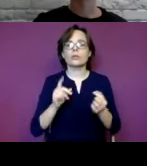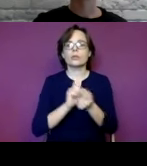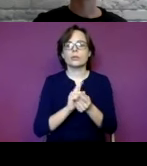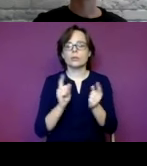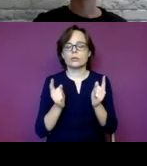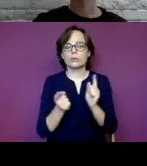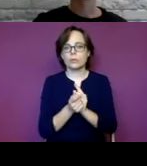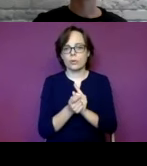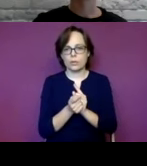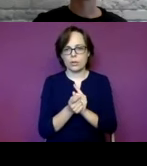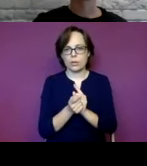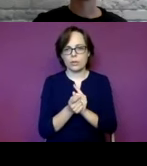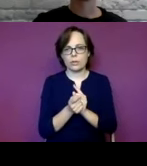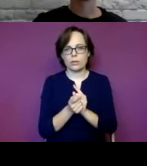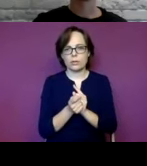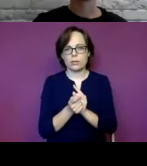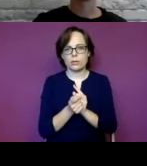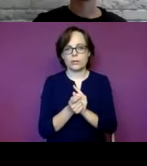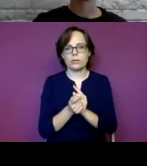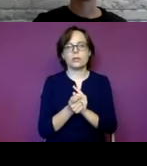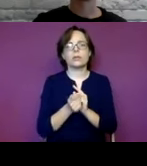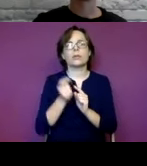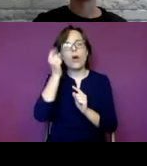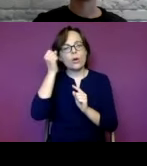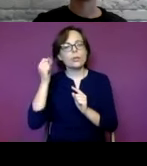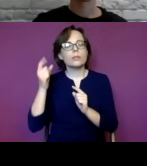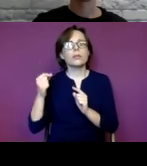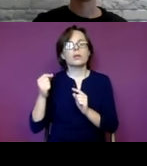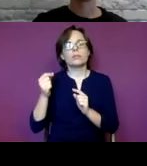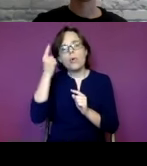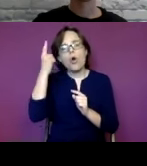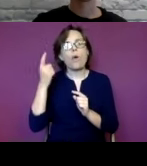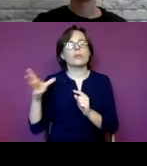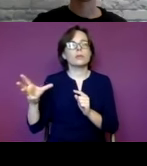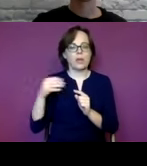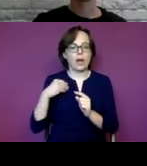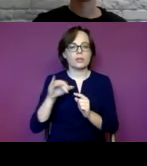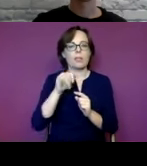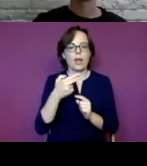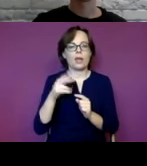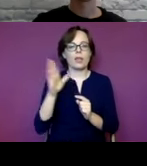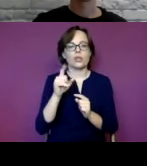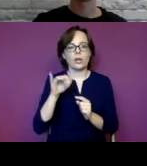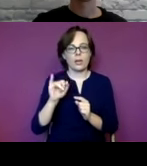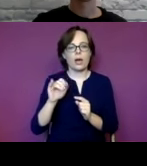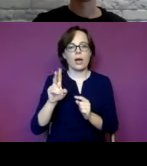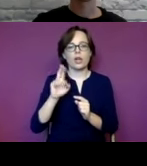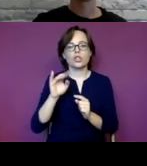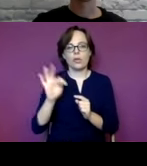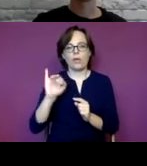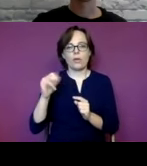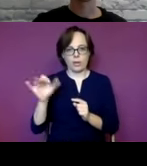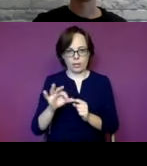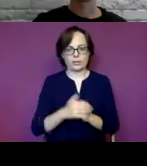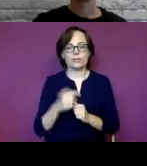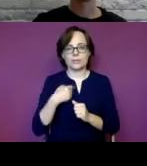w koncepcji dzisiejszego spotkania wymyśliliśmy wspólnie z Janem Szeligą i Krzysztofem Janasem. I zanim może wszystkich